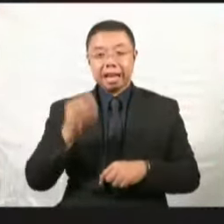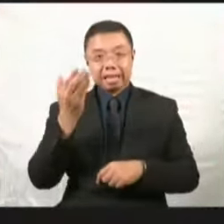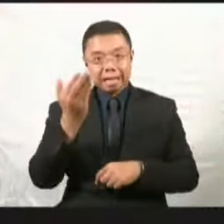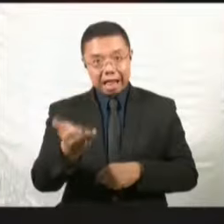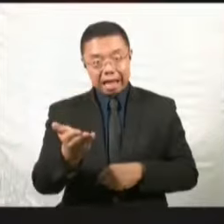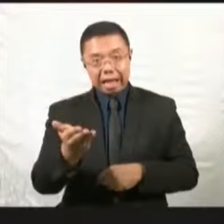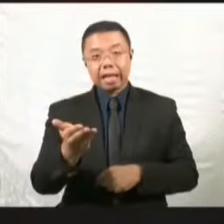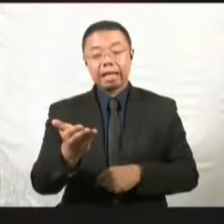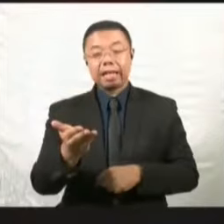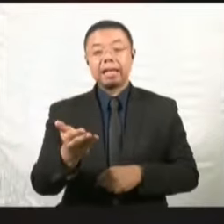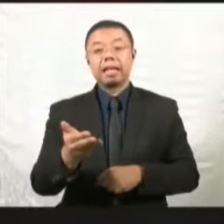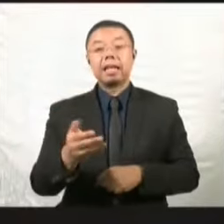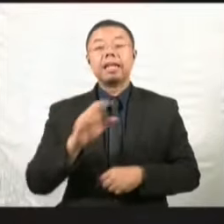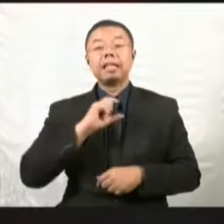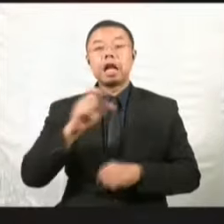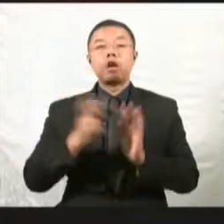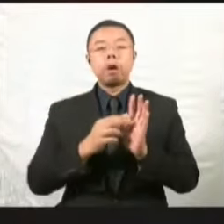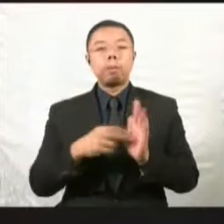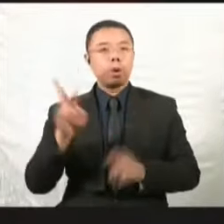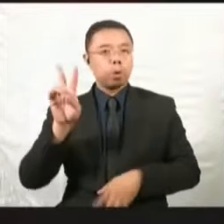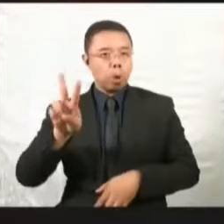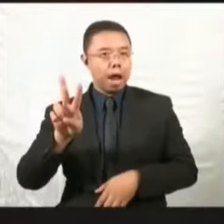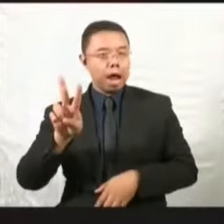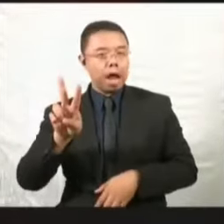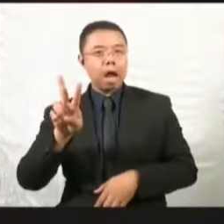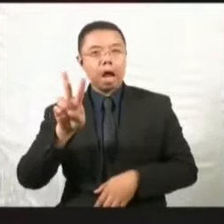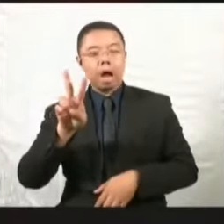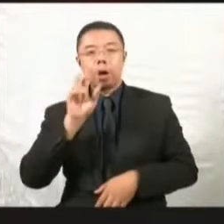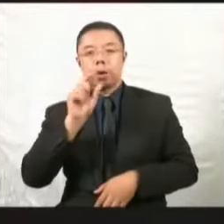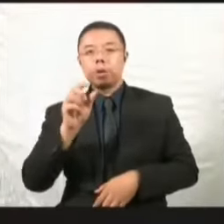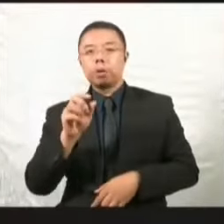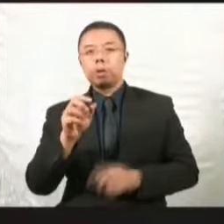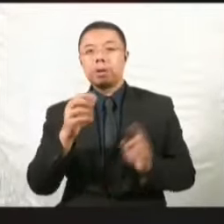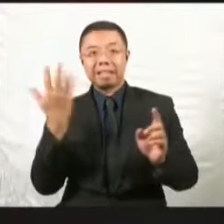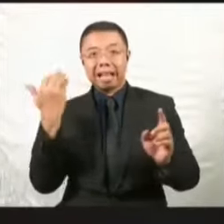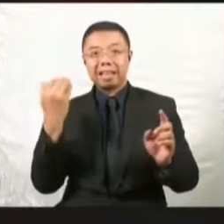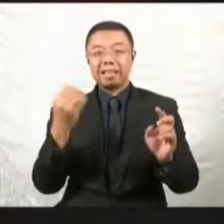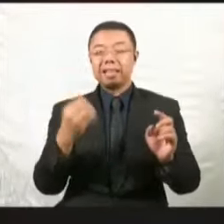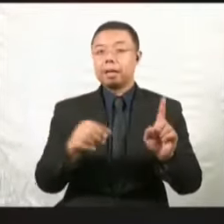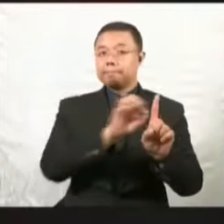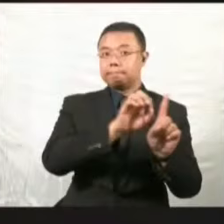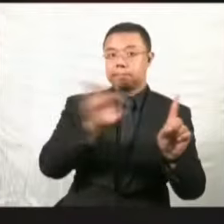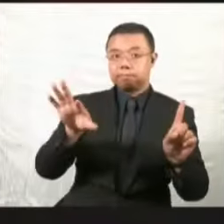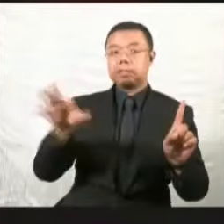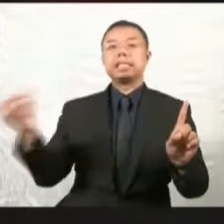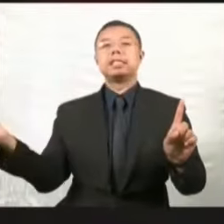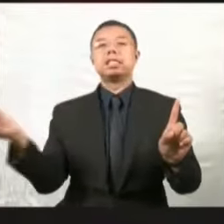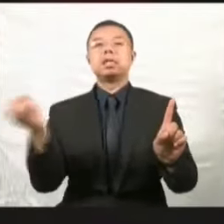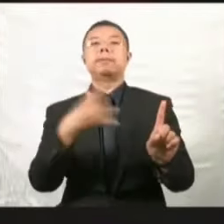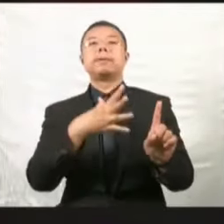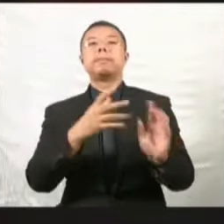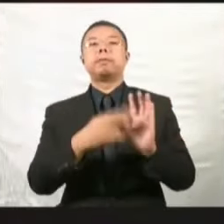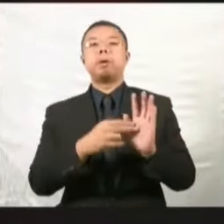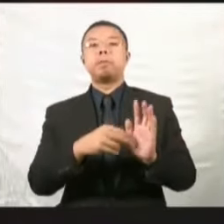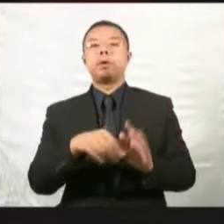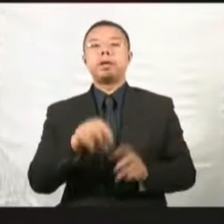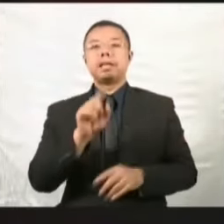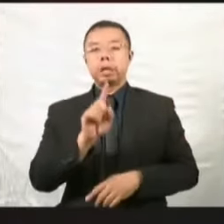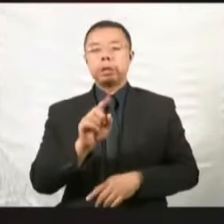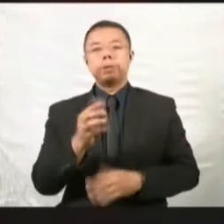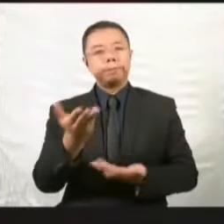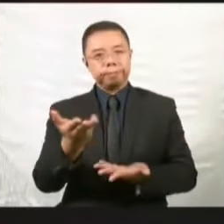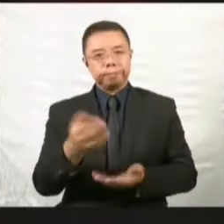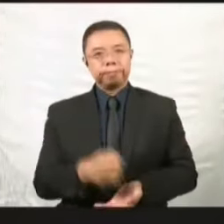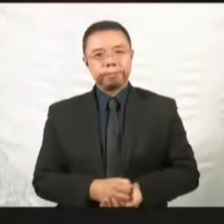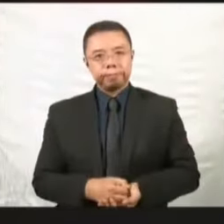persilakan kepada paslon nomor urut du untuk memberikan tanggapan dari jawaban paslon nomor urut 1 waktu anda 1 menit